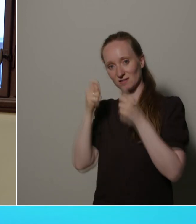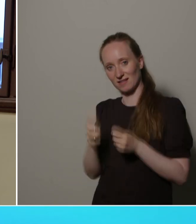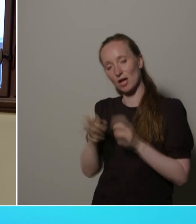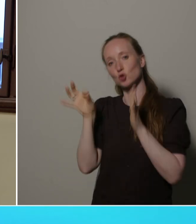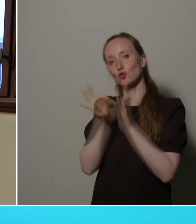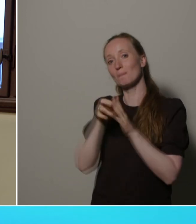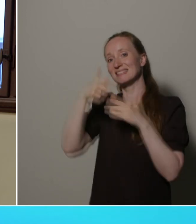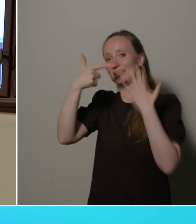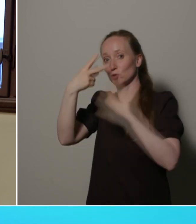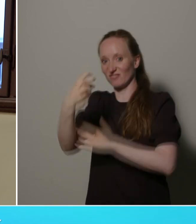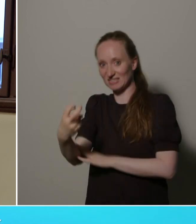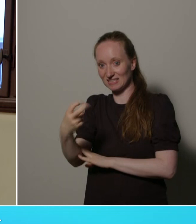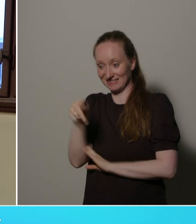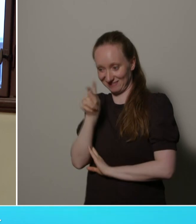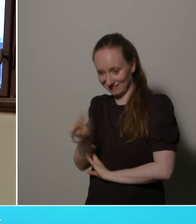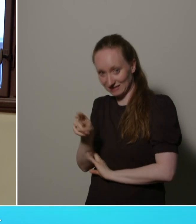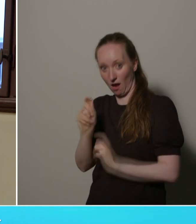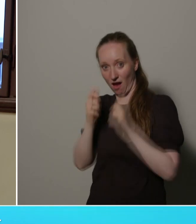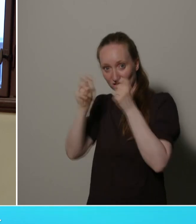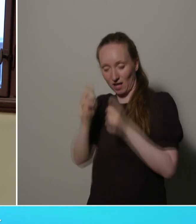viel besser ist.